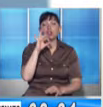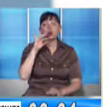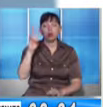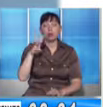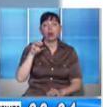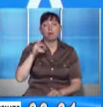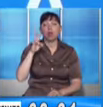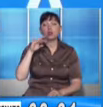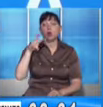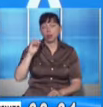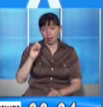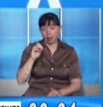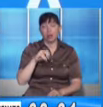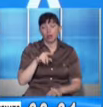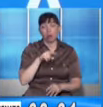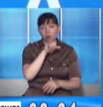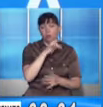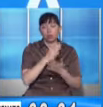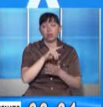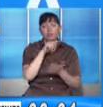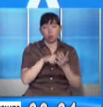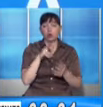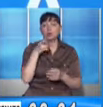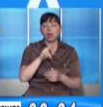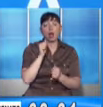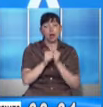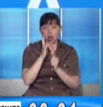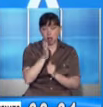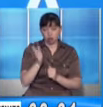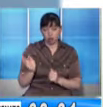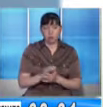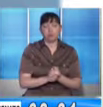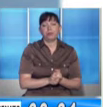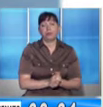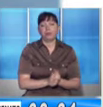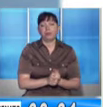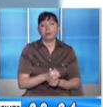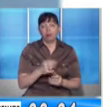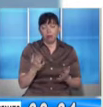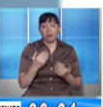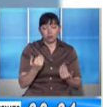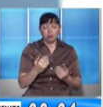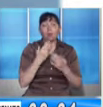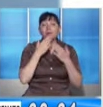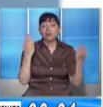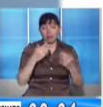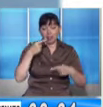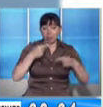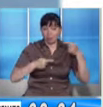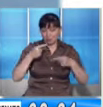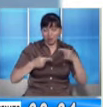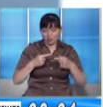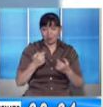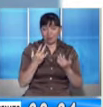acum în direct cu noi și are întrebări pentru fiecare candidat. Bună seara! Bună seara, bine v-am regăsit! Bine ați venit la ultima rundă de dezbateri. Vă